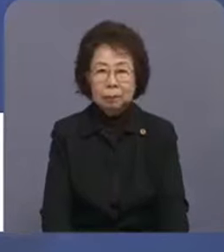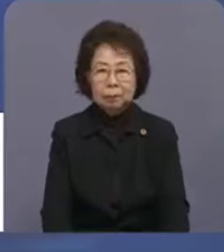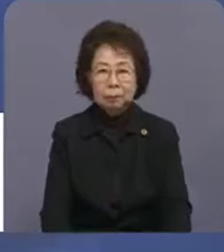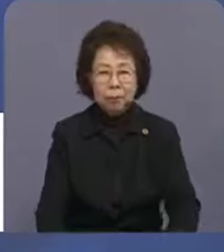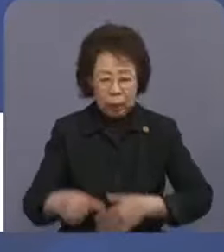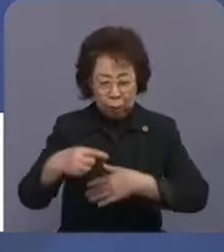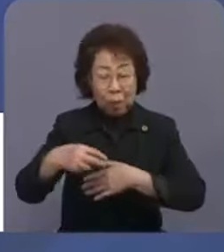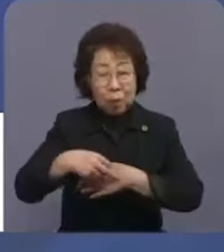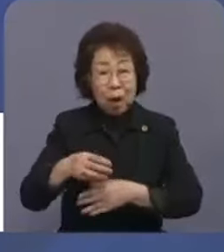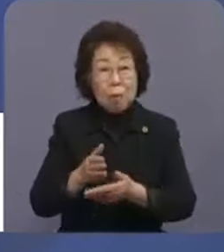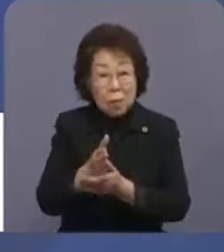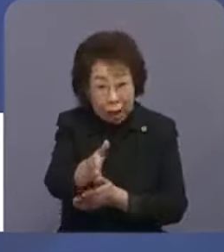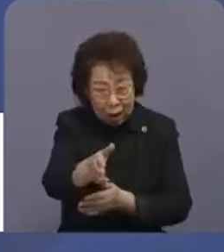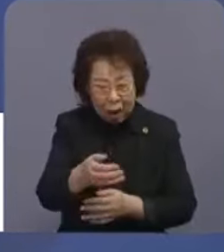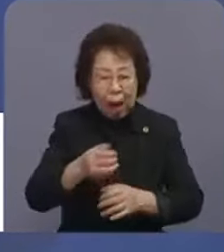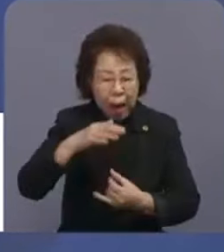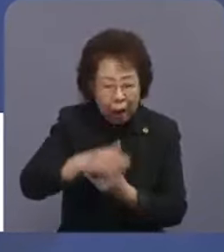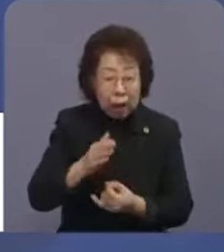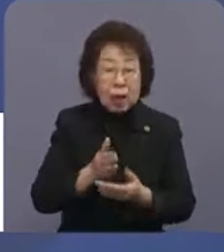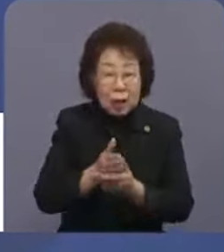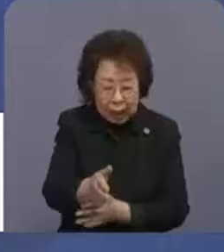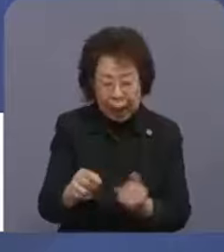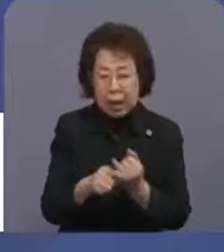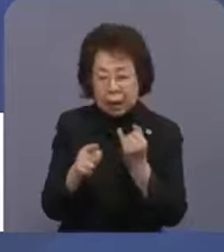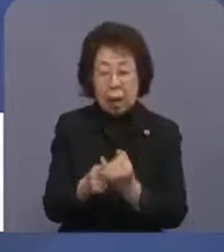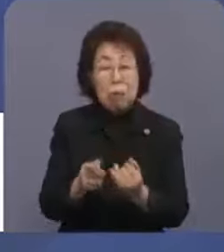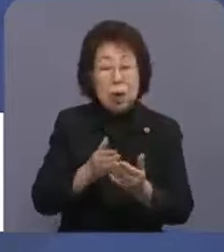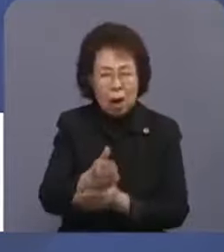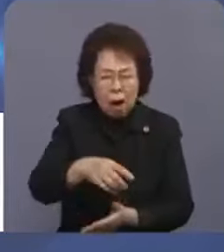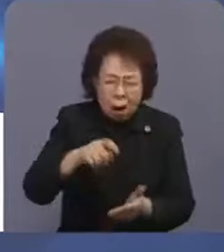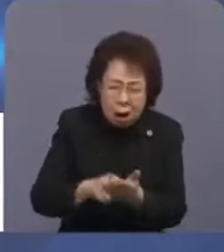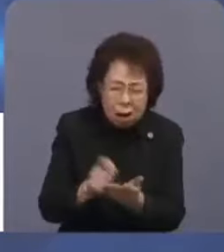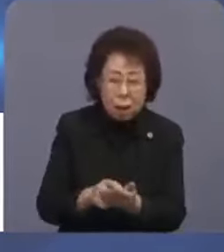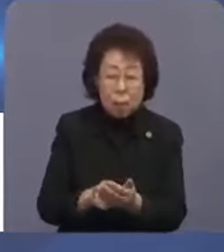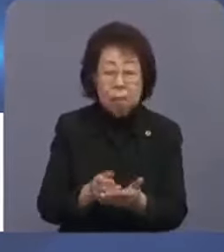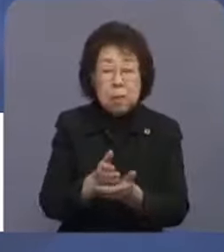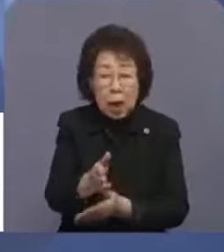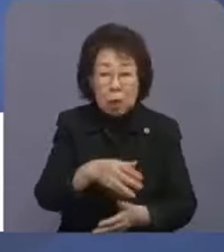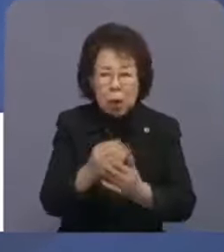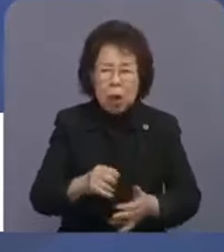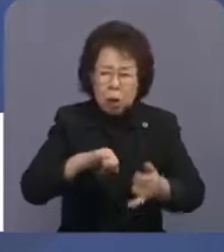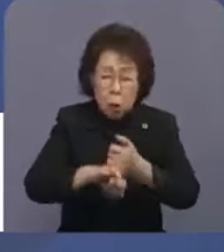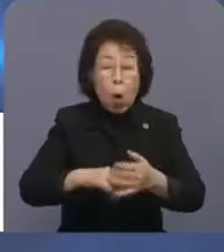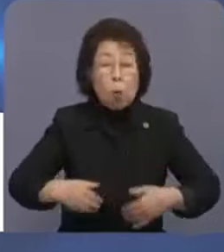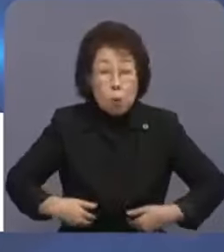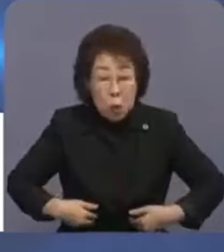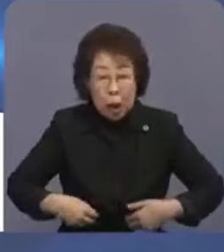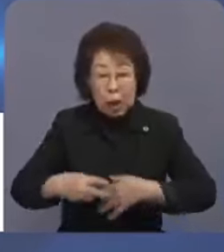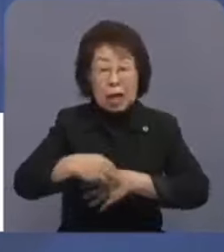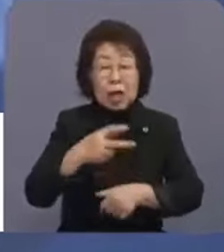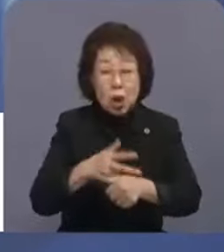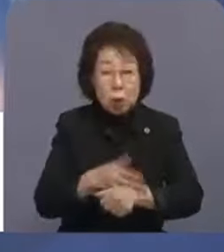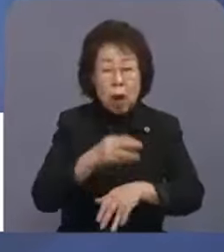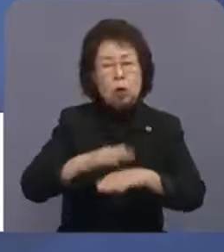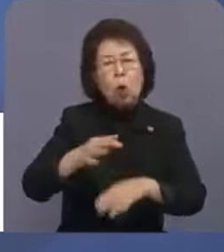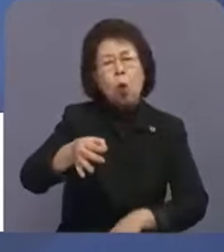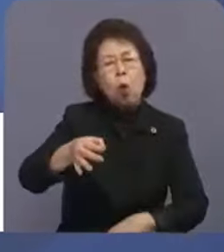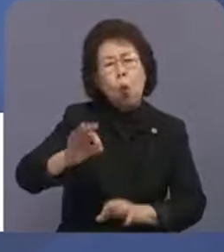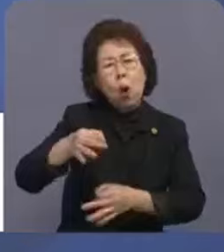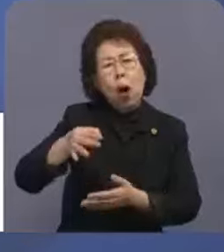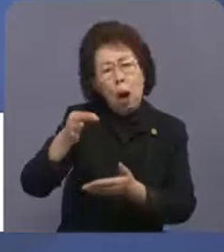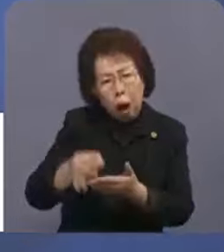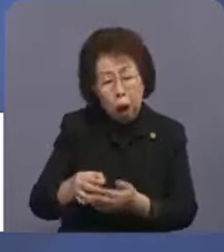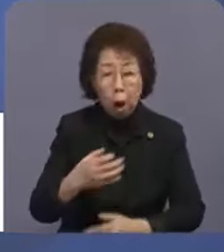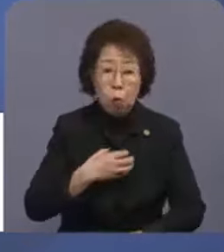외과나 내과, 소아청소년과, 산부인과, 응급의학과 같은 필수 의료 과목은 수가는 낮은데 위험